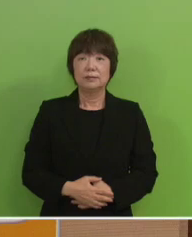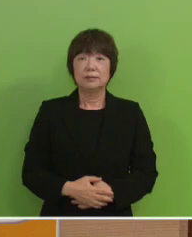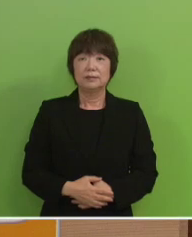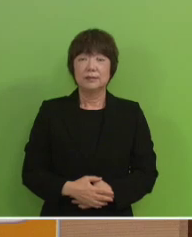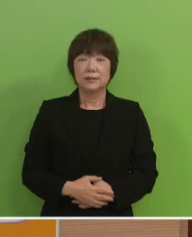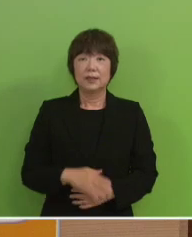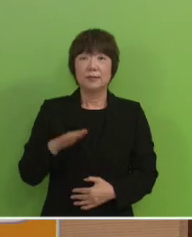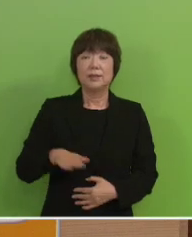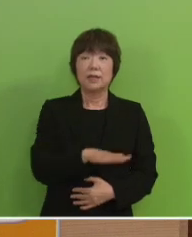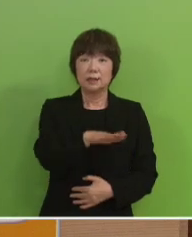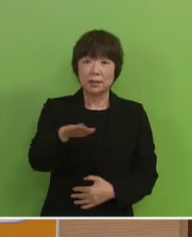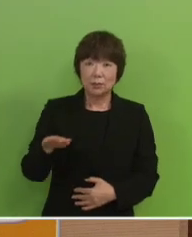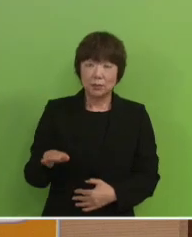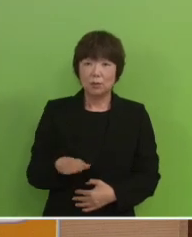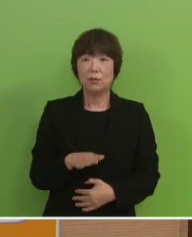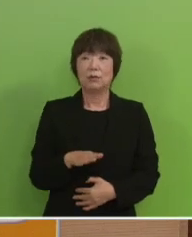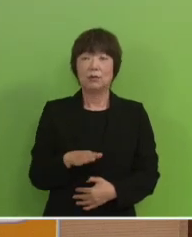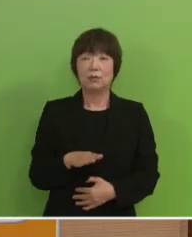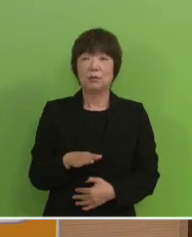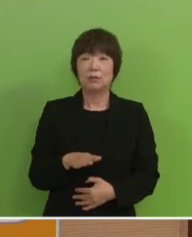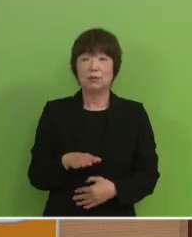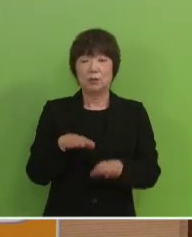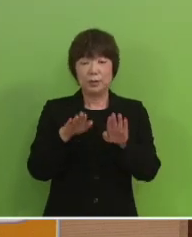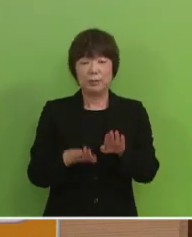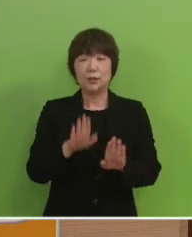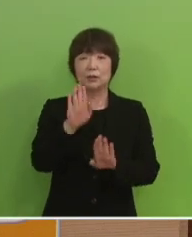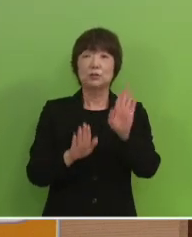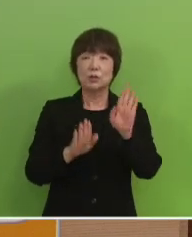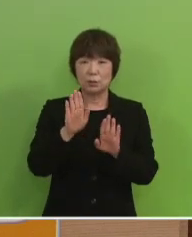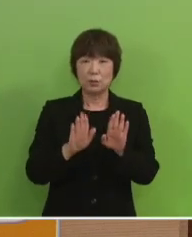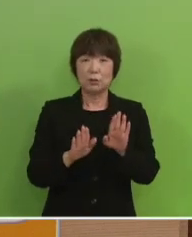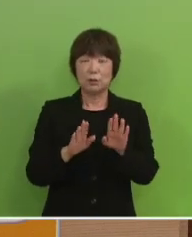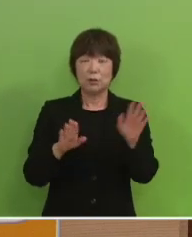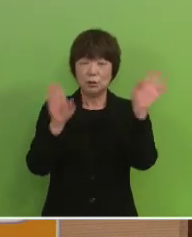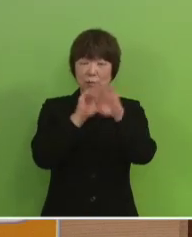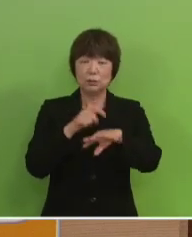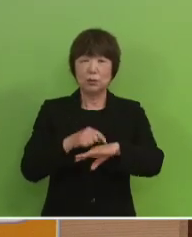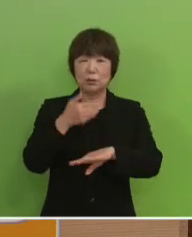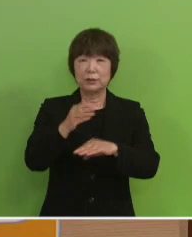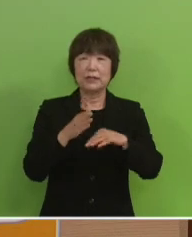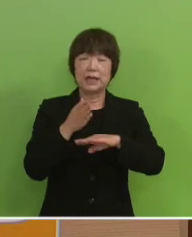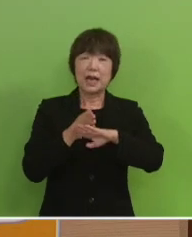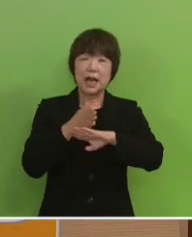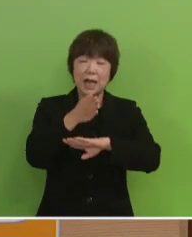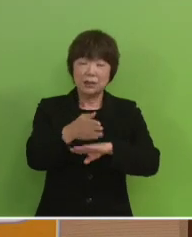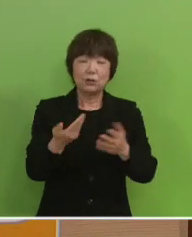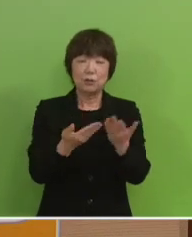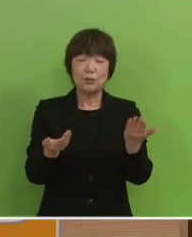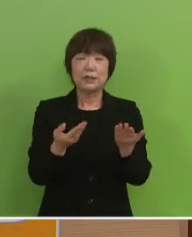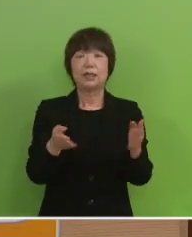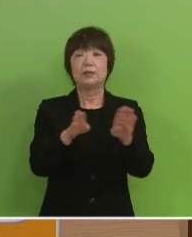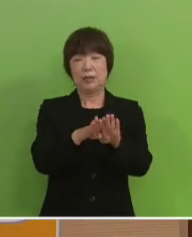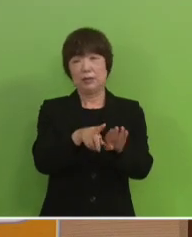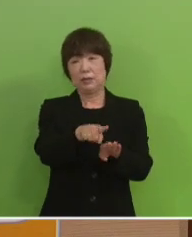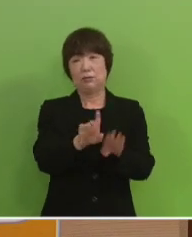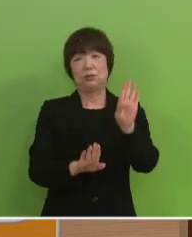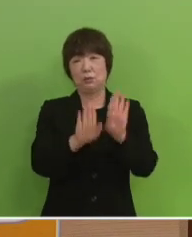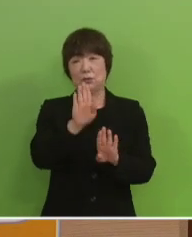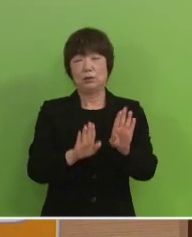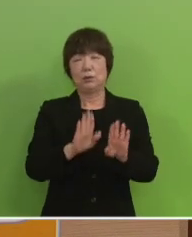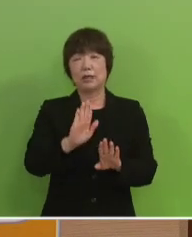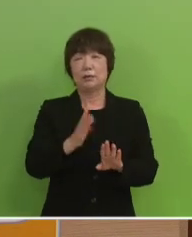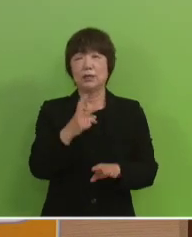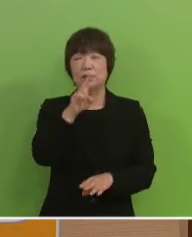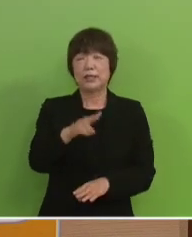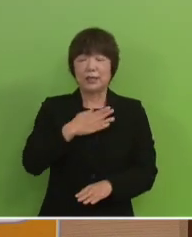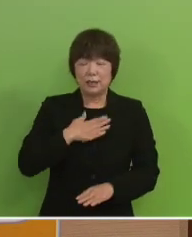あの県民のみなさんもですねええこういう状況ですのね21時以降はお店の利用ができない状況になりますけれどもご